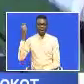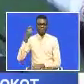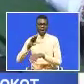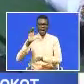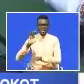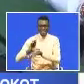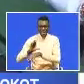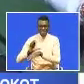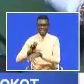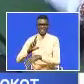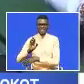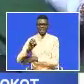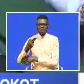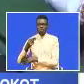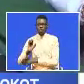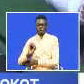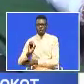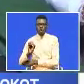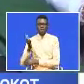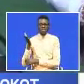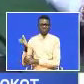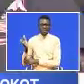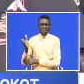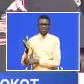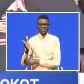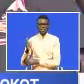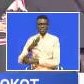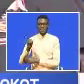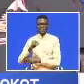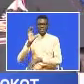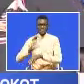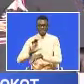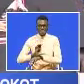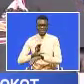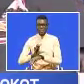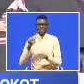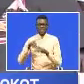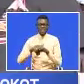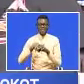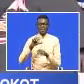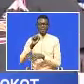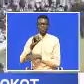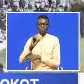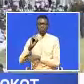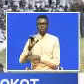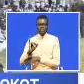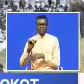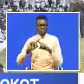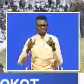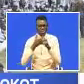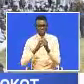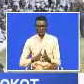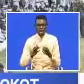ya roho mafuta pole Afrika katika wadi ya Soka. Hata hivyo, viongozi hao